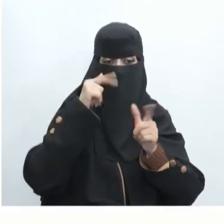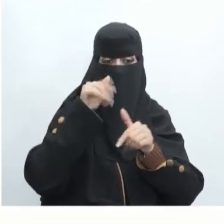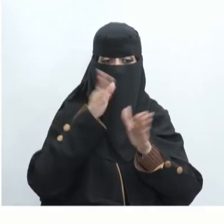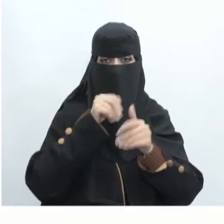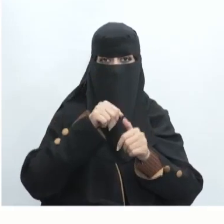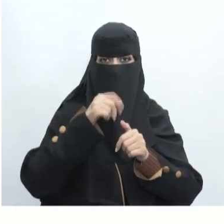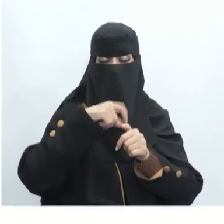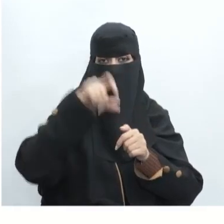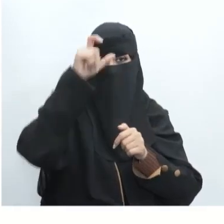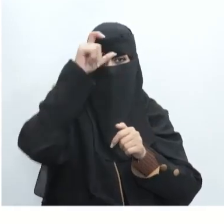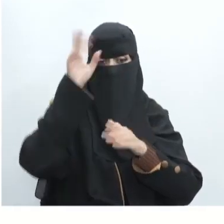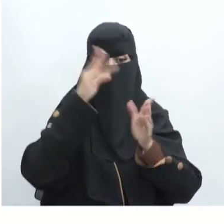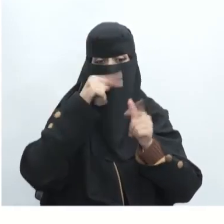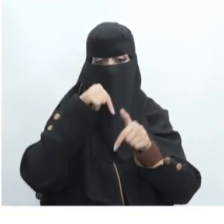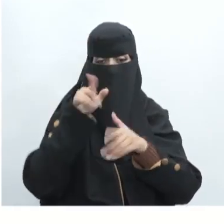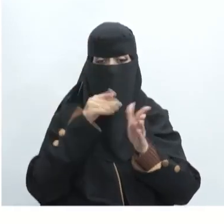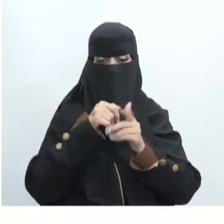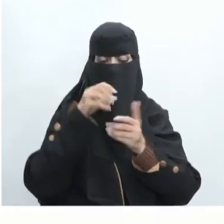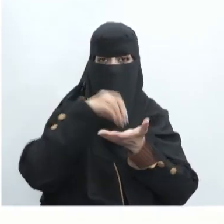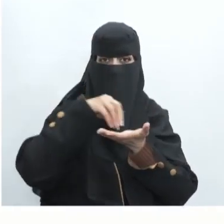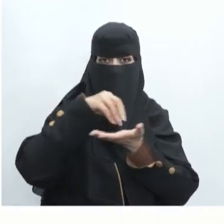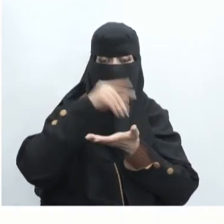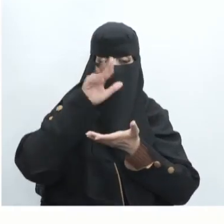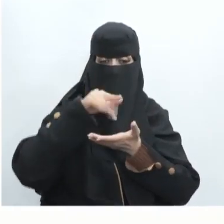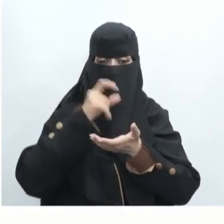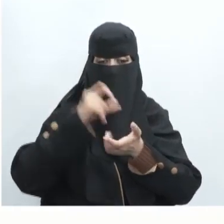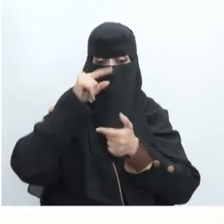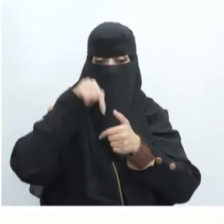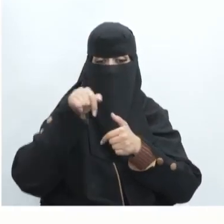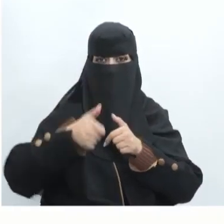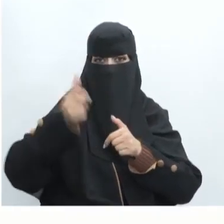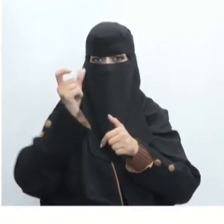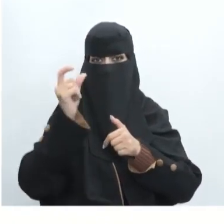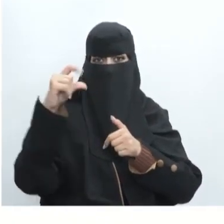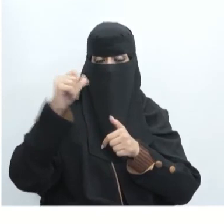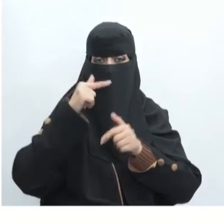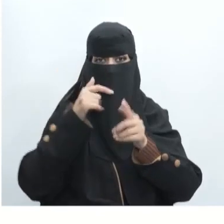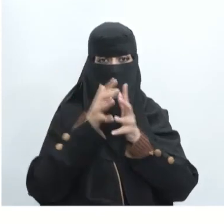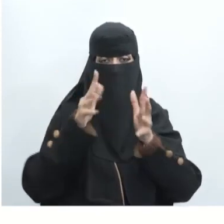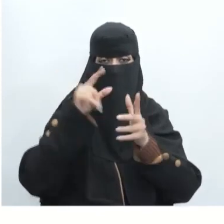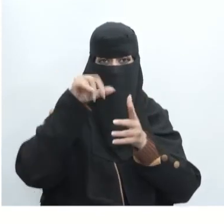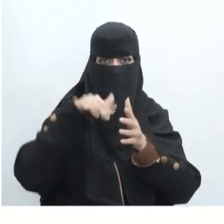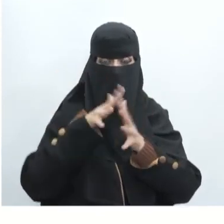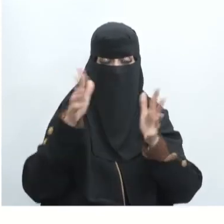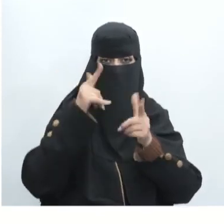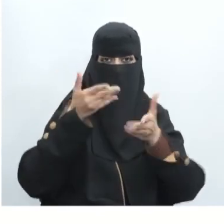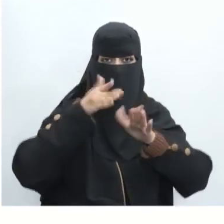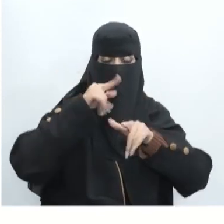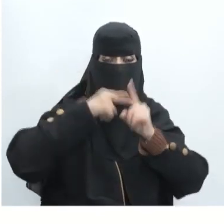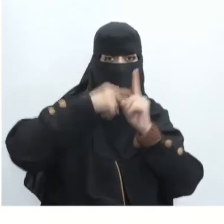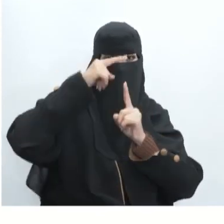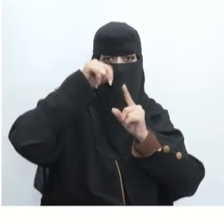وتركيا دوله اسلاميه احسنتم هي اندونيسيا او بنغلاديش كلها من الدول التي